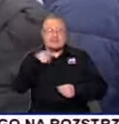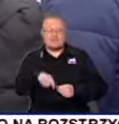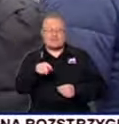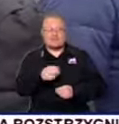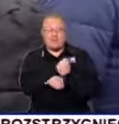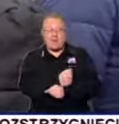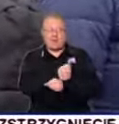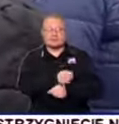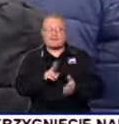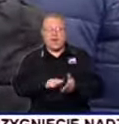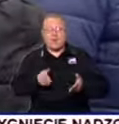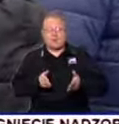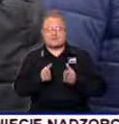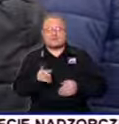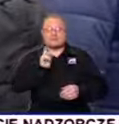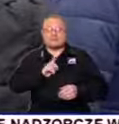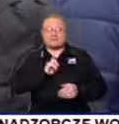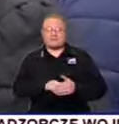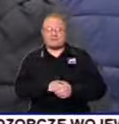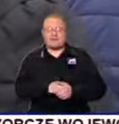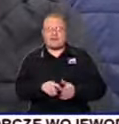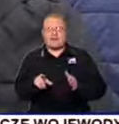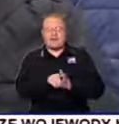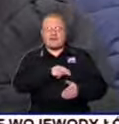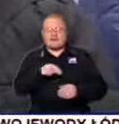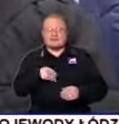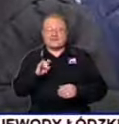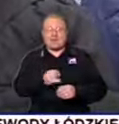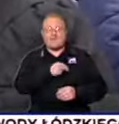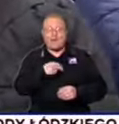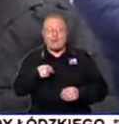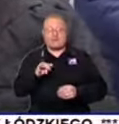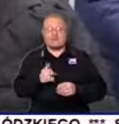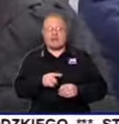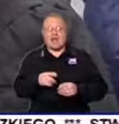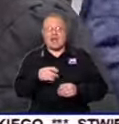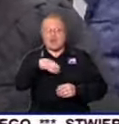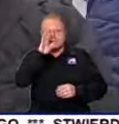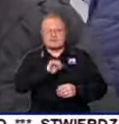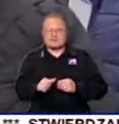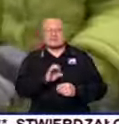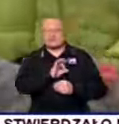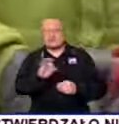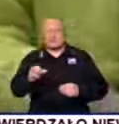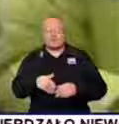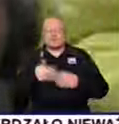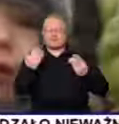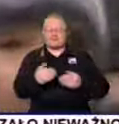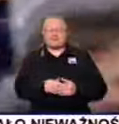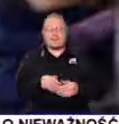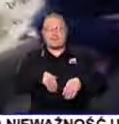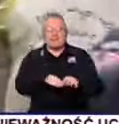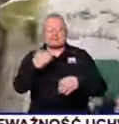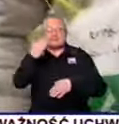tym obozie na ulicy Przemysłowej. I dla nas jako Polaków i jako Łodzian jest to szczególny dzień.